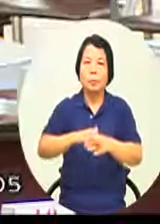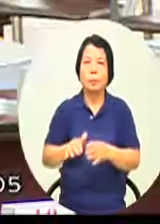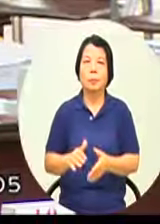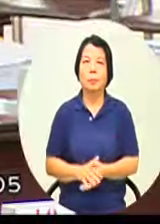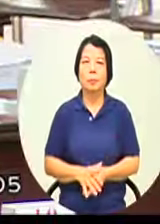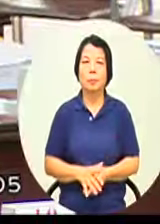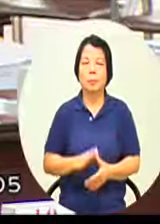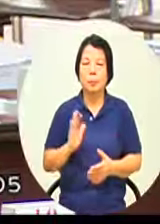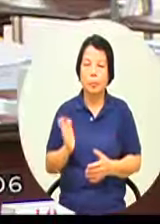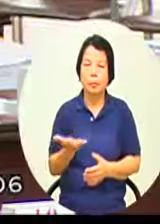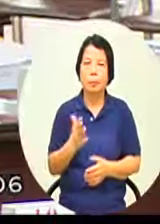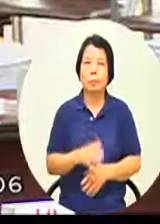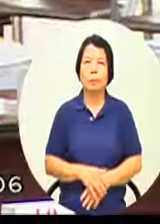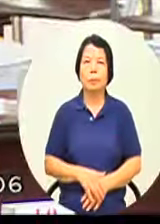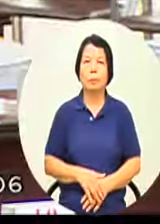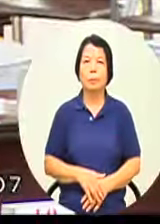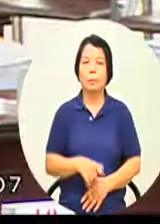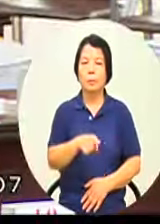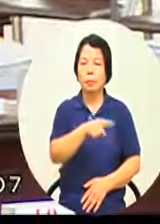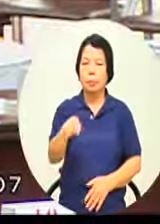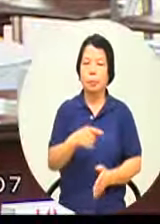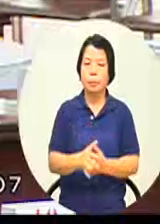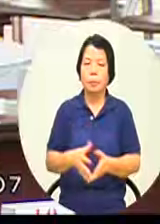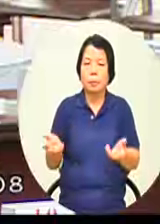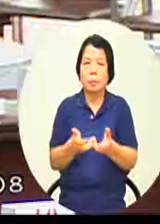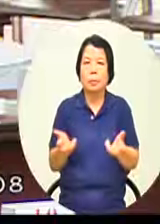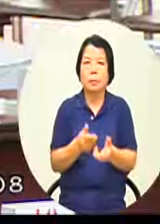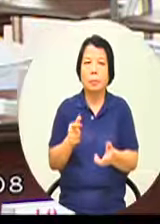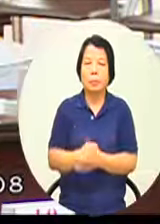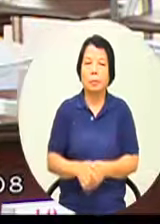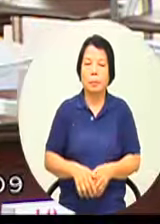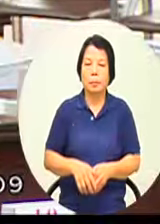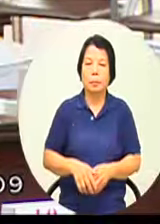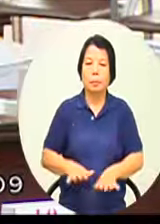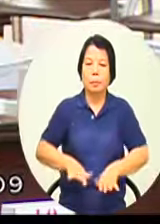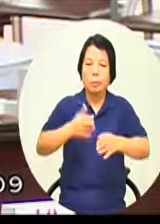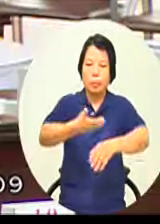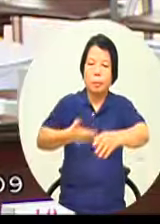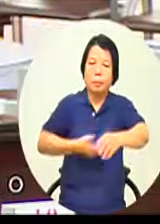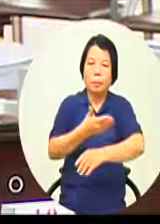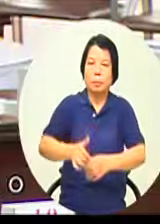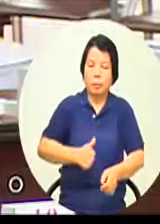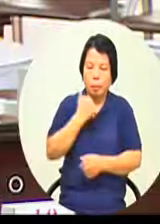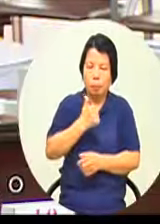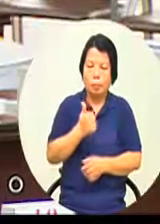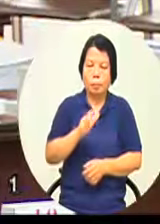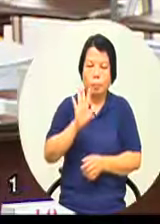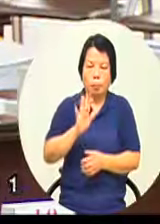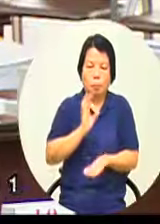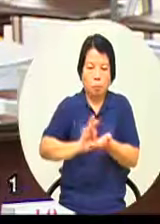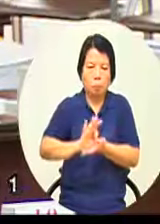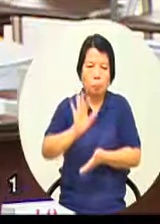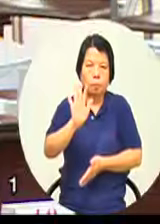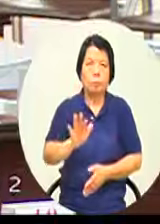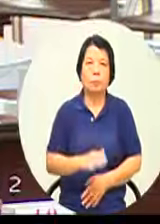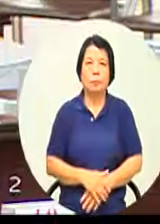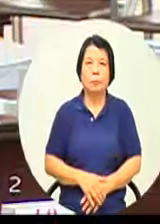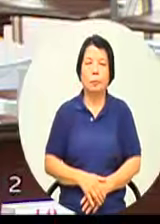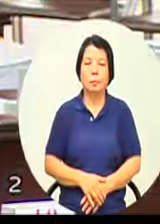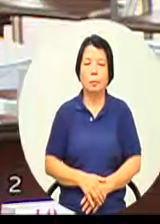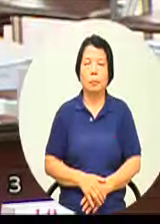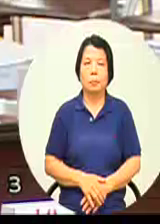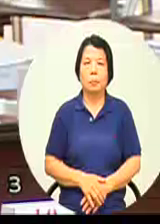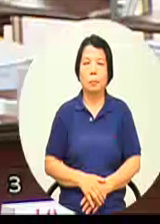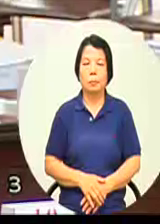但是咧，我是感觉讲，恁打迄个开发的这赤峰池点点吼，真正有伊个功能啊。我嘛听讲，那个水长甲